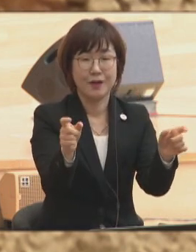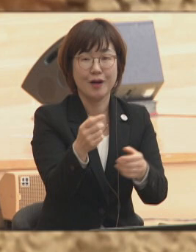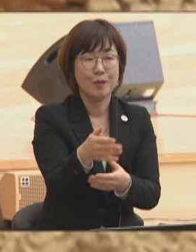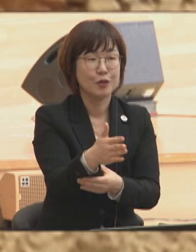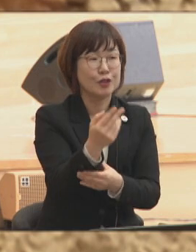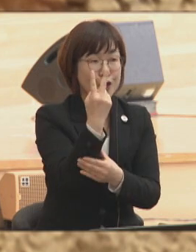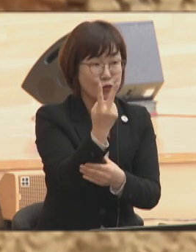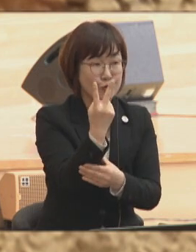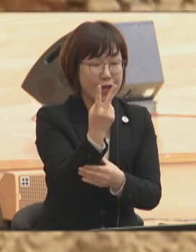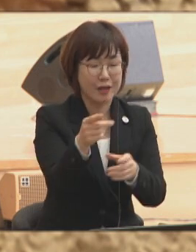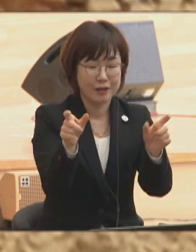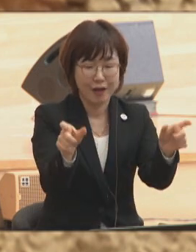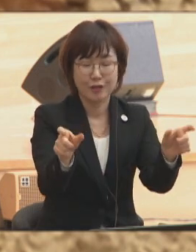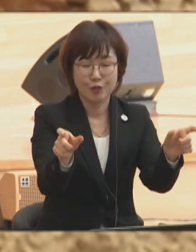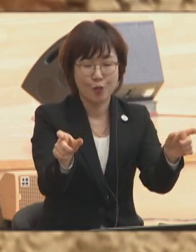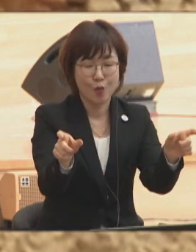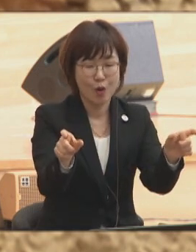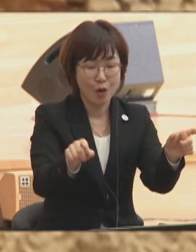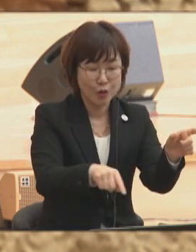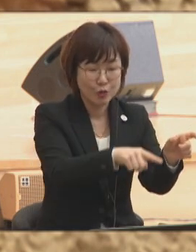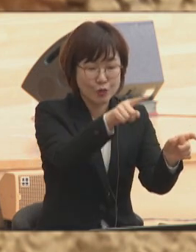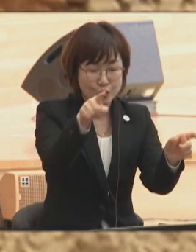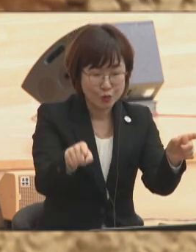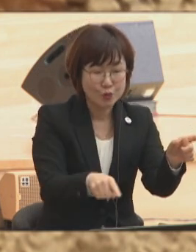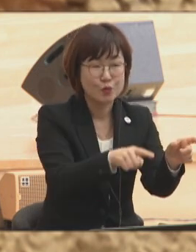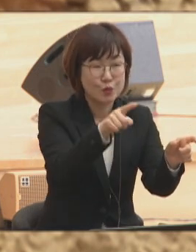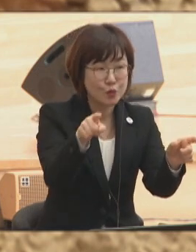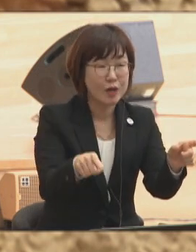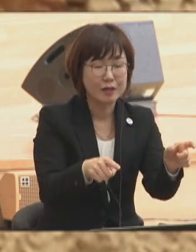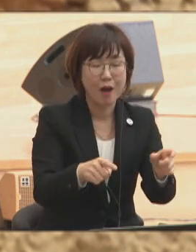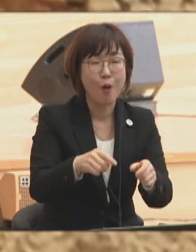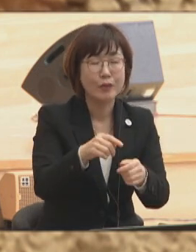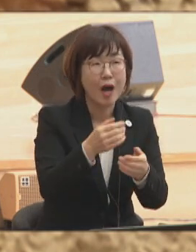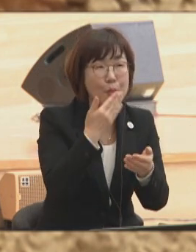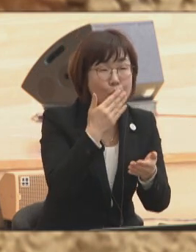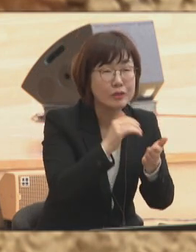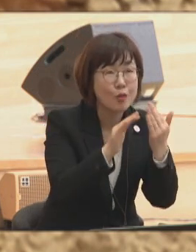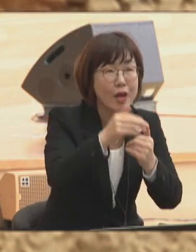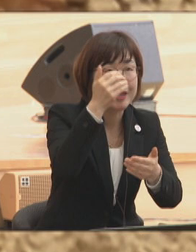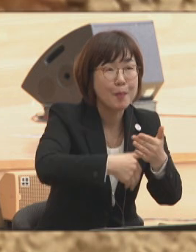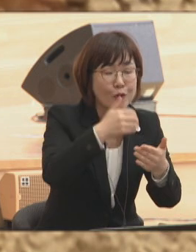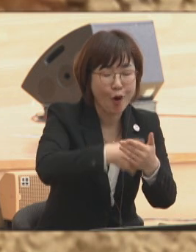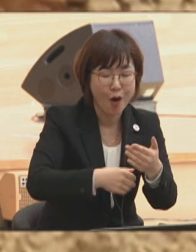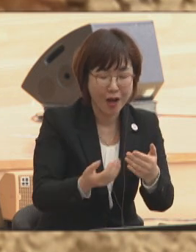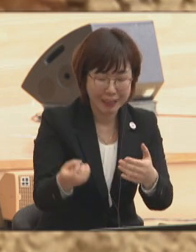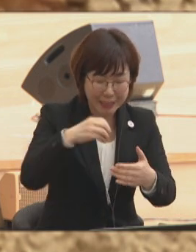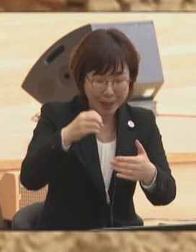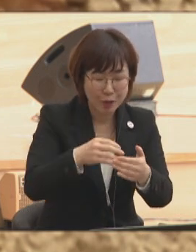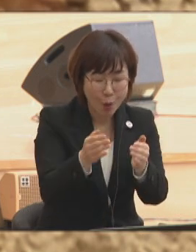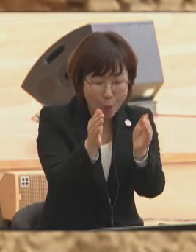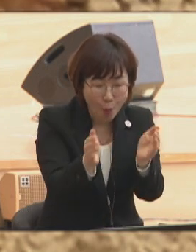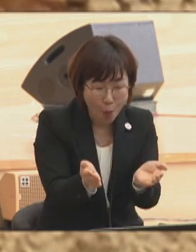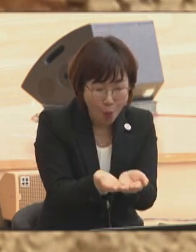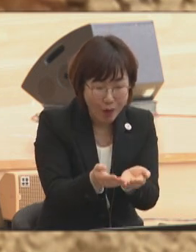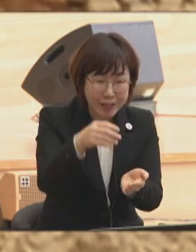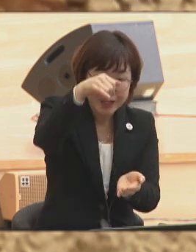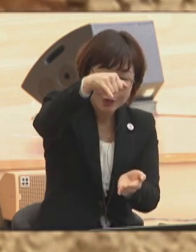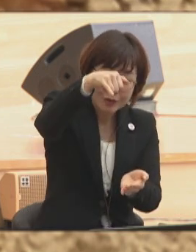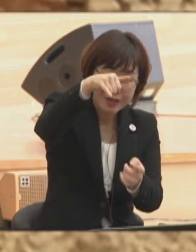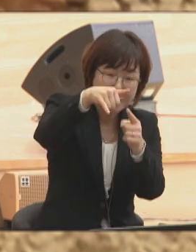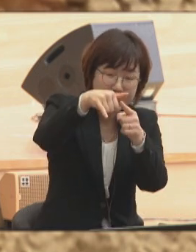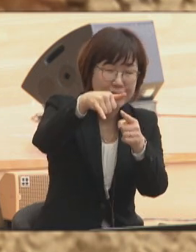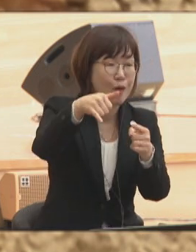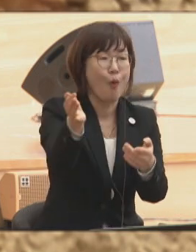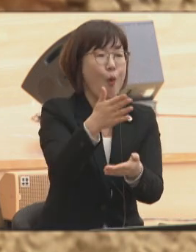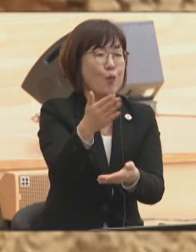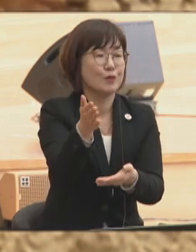마리의 이걸 모자이크를 했어요. 가운데 남은 것을 담았습니다. 바구니입니다. 저게 뭡니까? 손잡이가 있어요, 없어요?